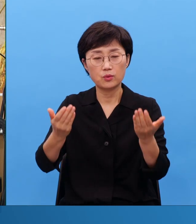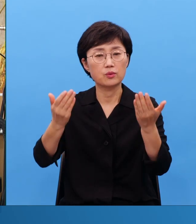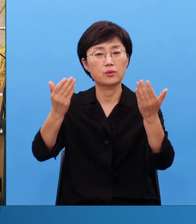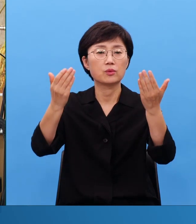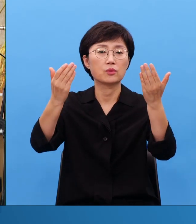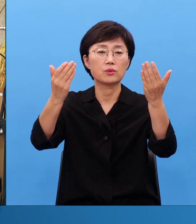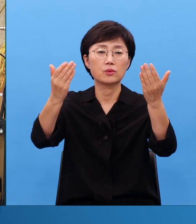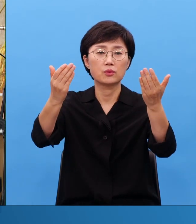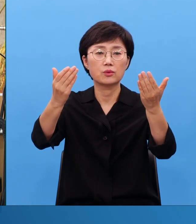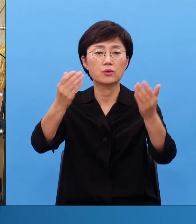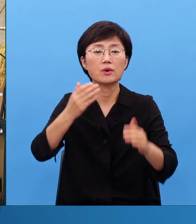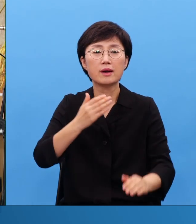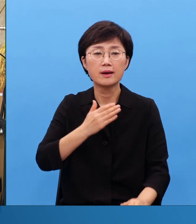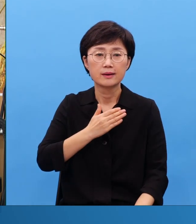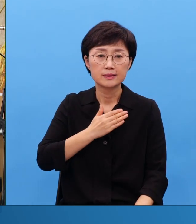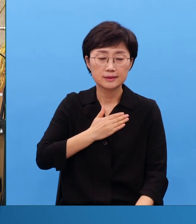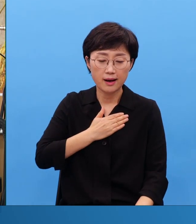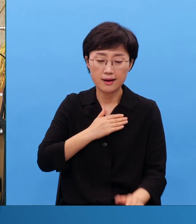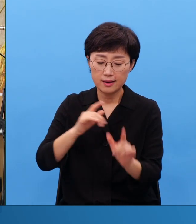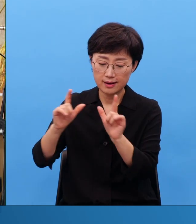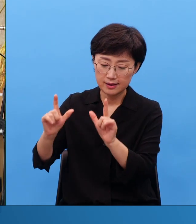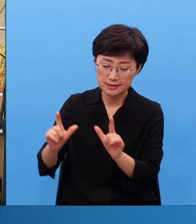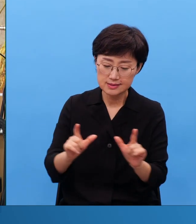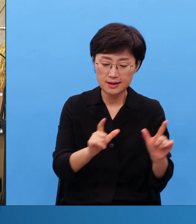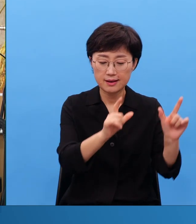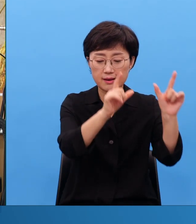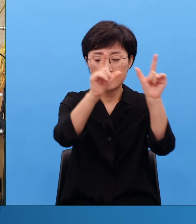나의 찬송일세.